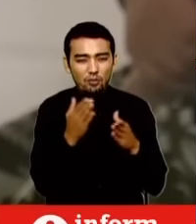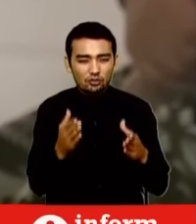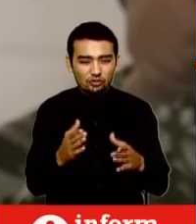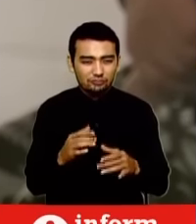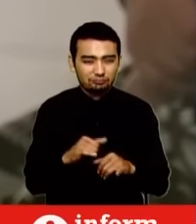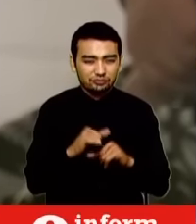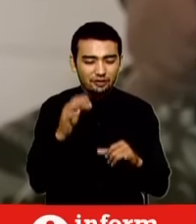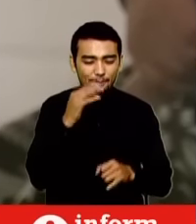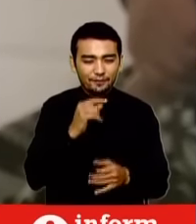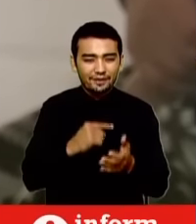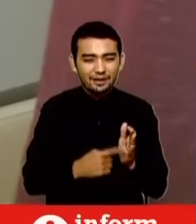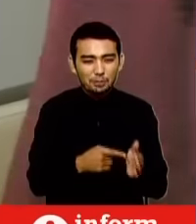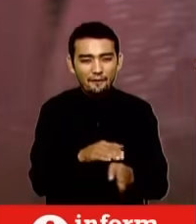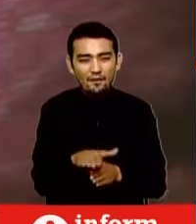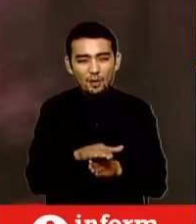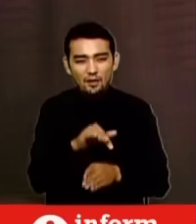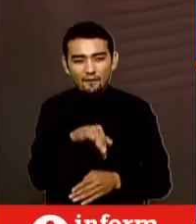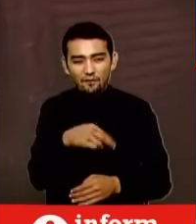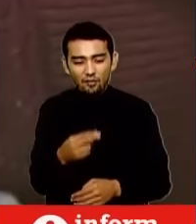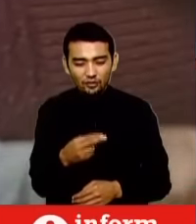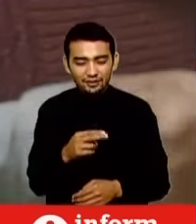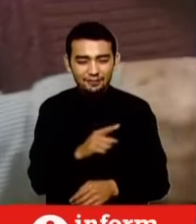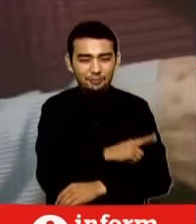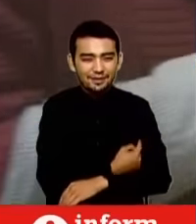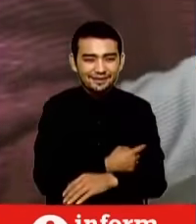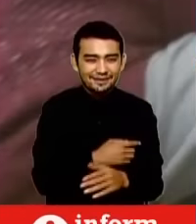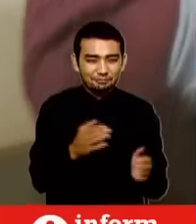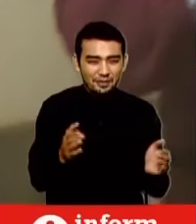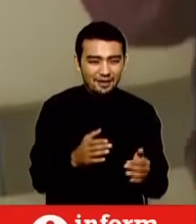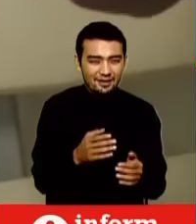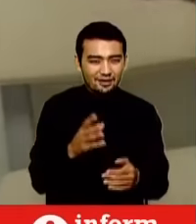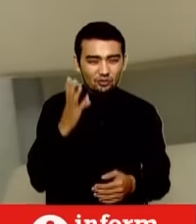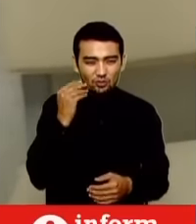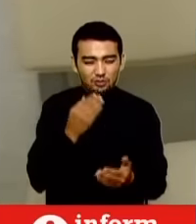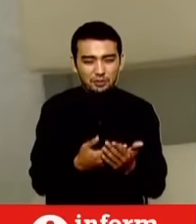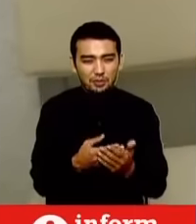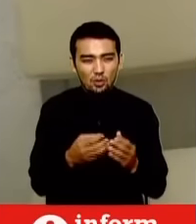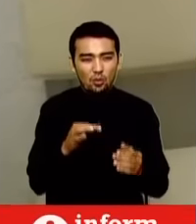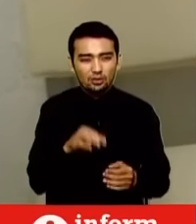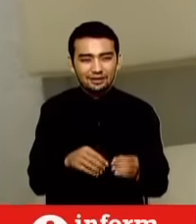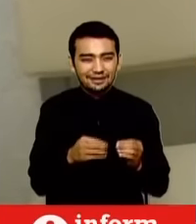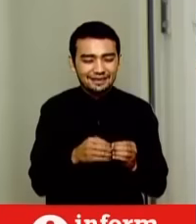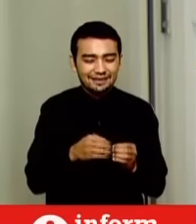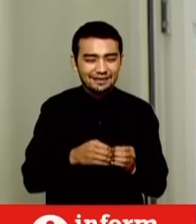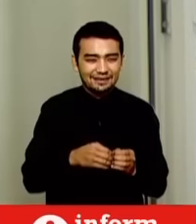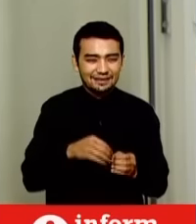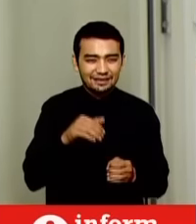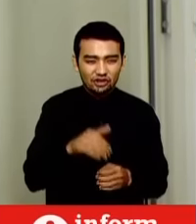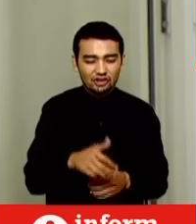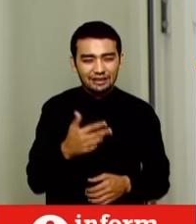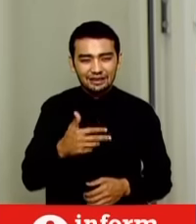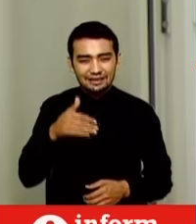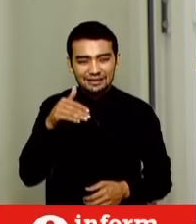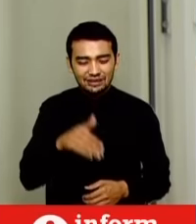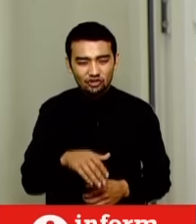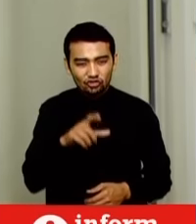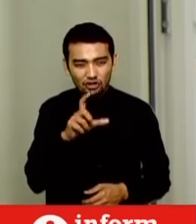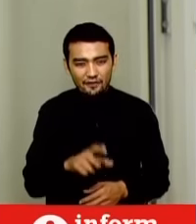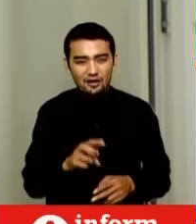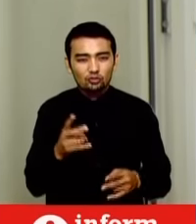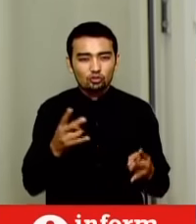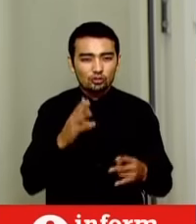Для выполнения требований фонда медицинским учреждениям с численностью от 10 до 30 тысяч человек нужно